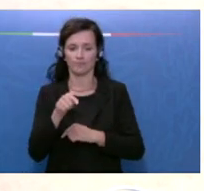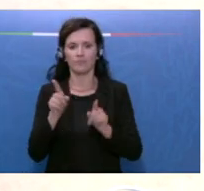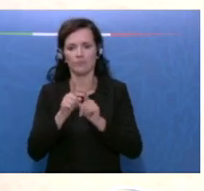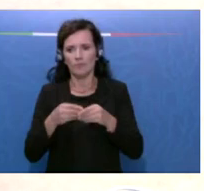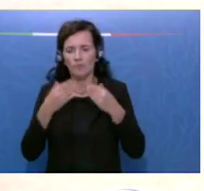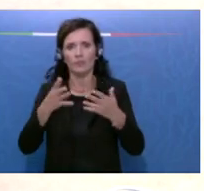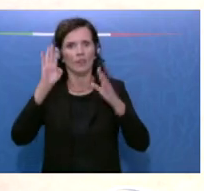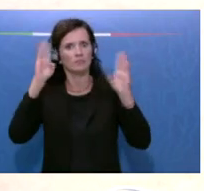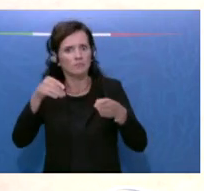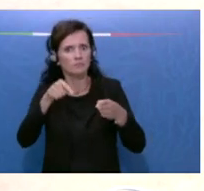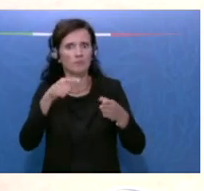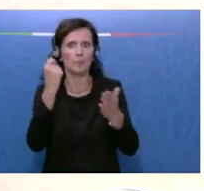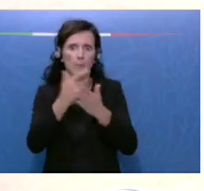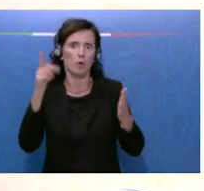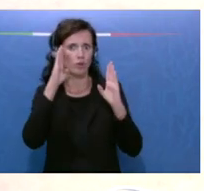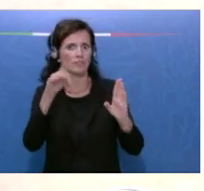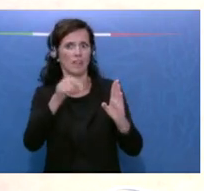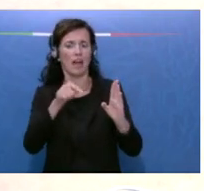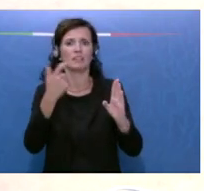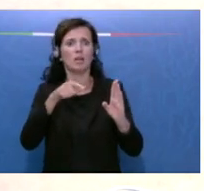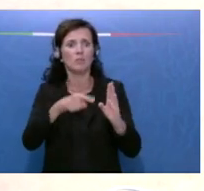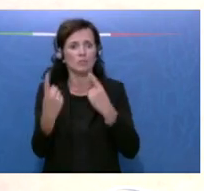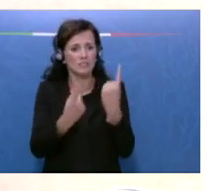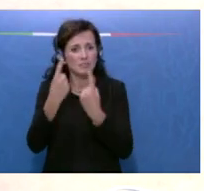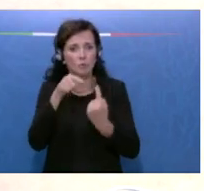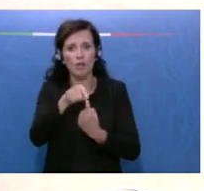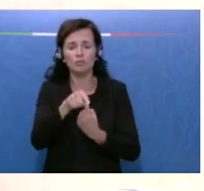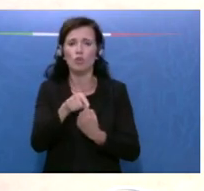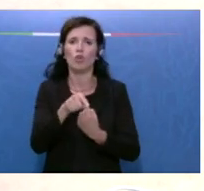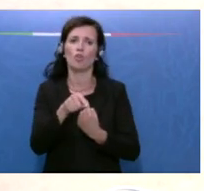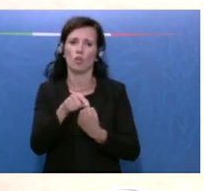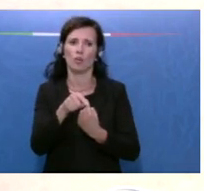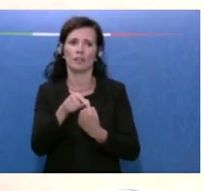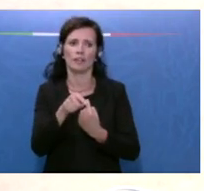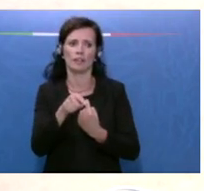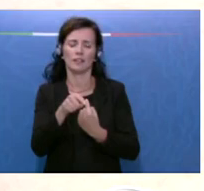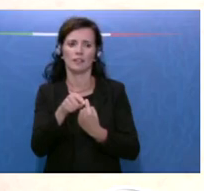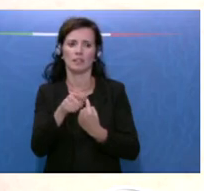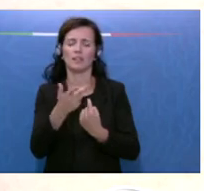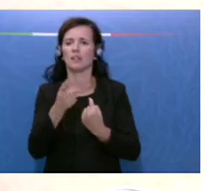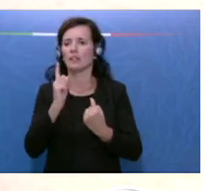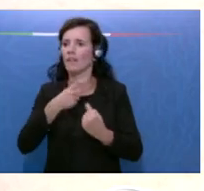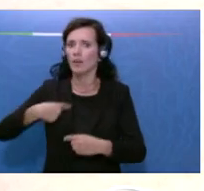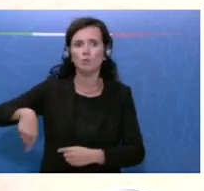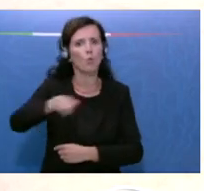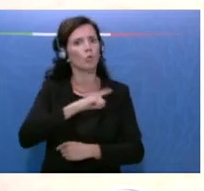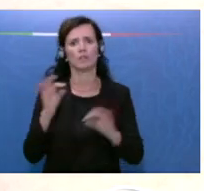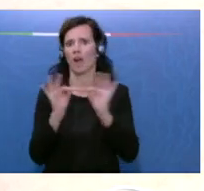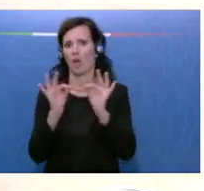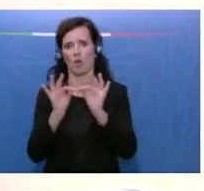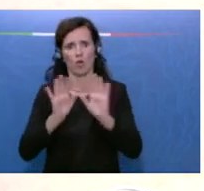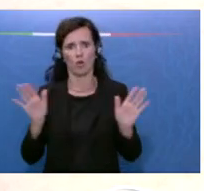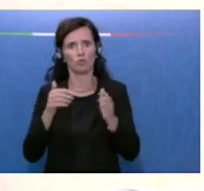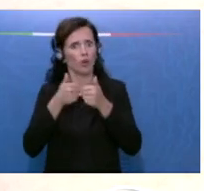come la cosa come l'argomento su cui si poteva trovare massimo accordo e di